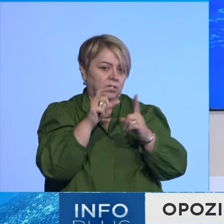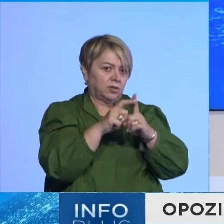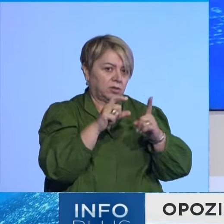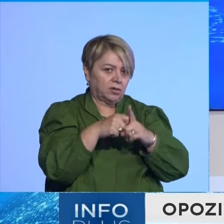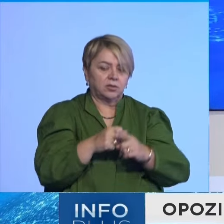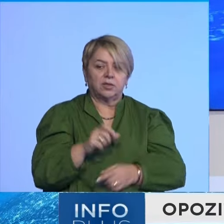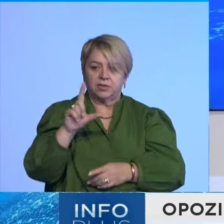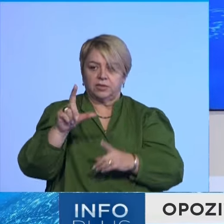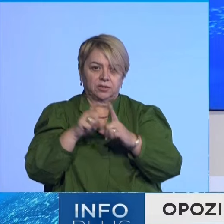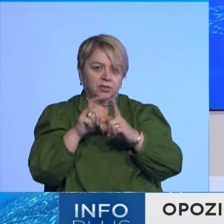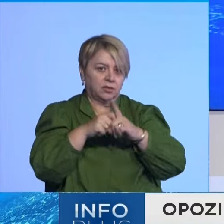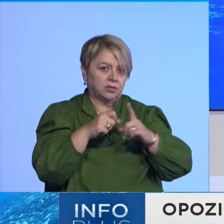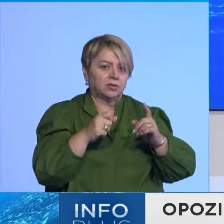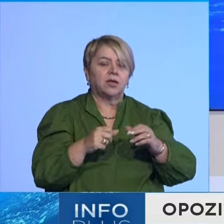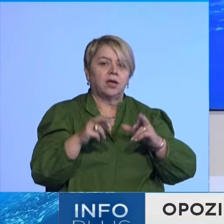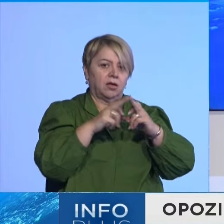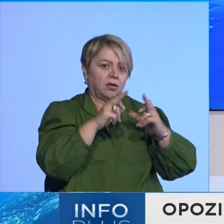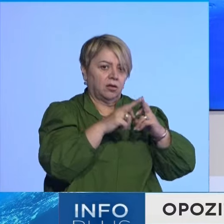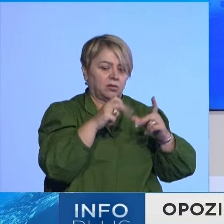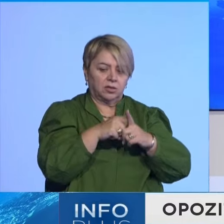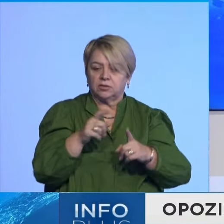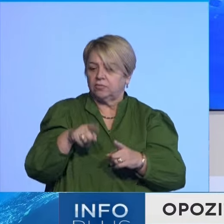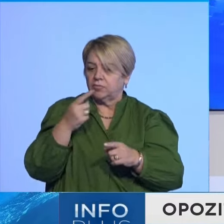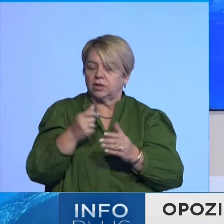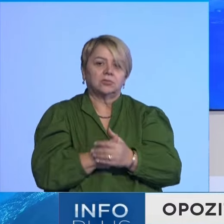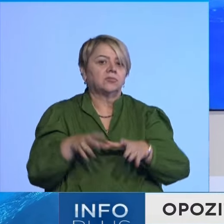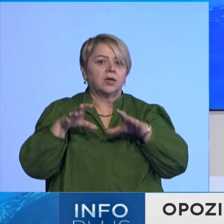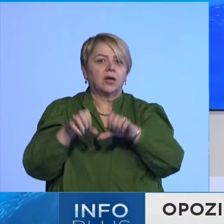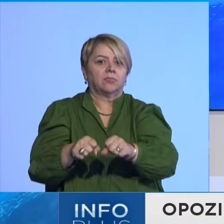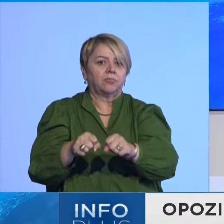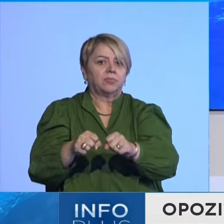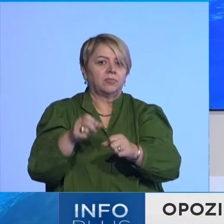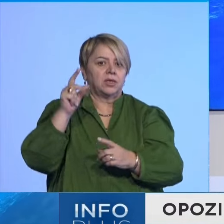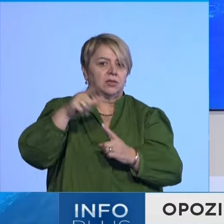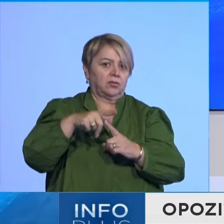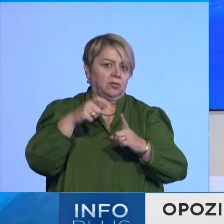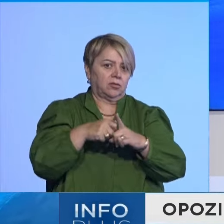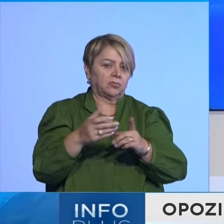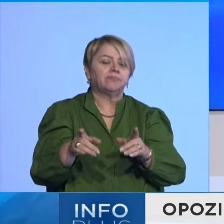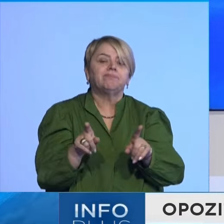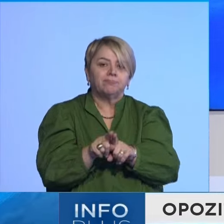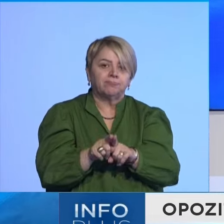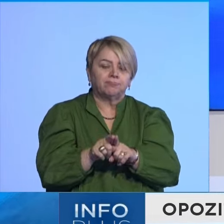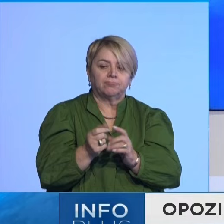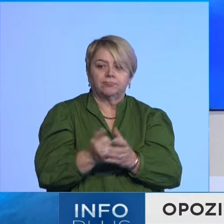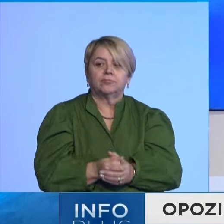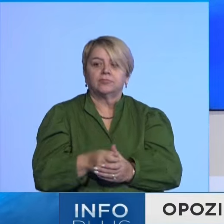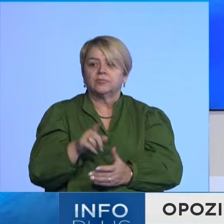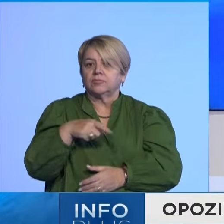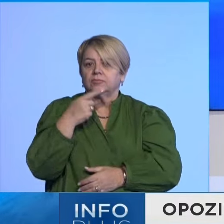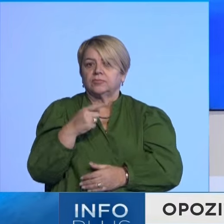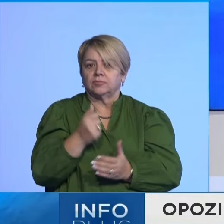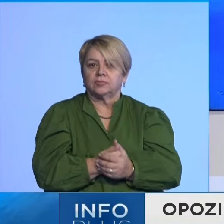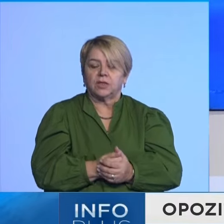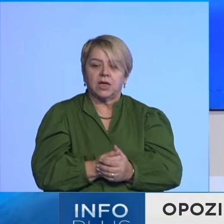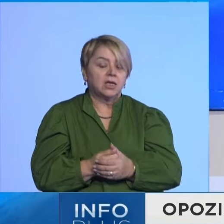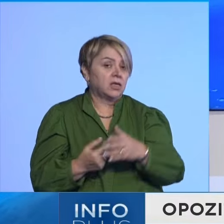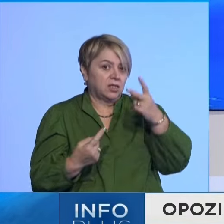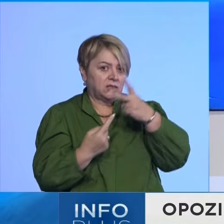LDK-s dhe AK-s thanë se kjo flet për ndikimin e pushtetit mbi RTK-n. Po ashtu, opozita ka theksuar se mos